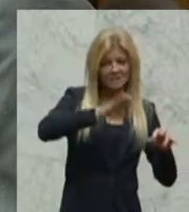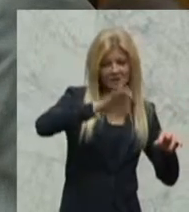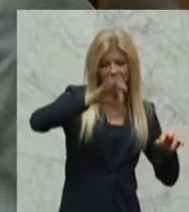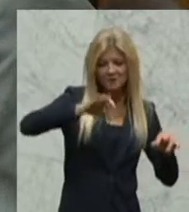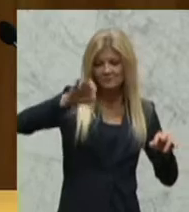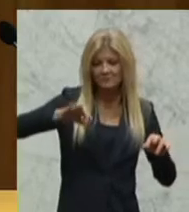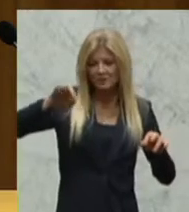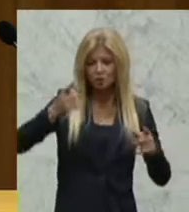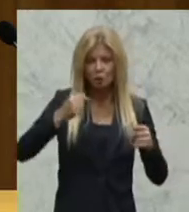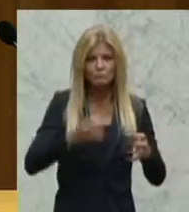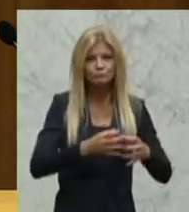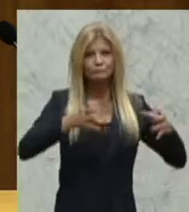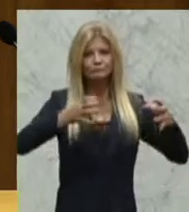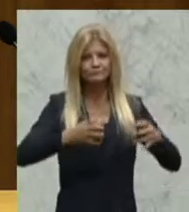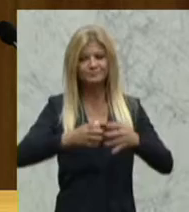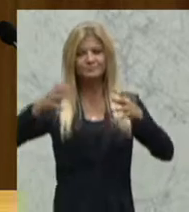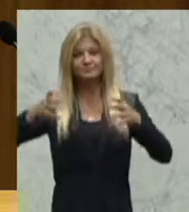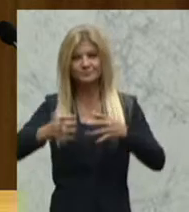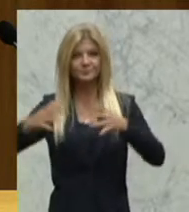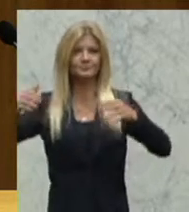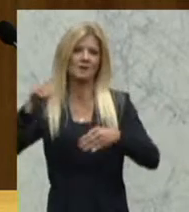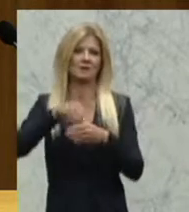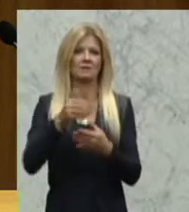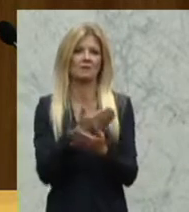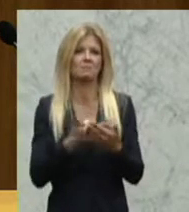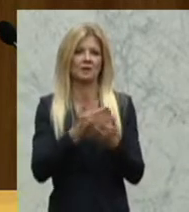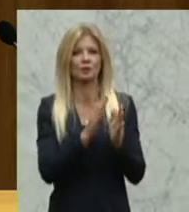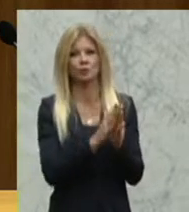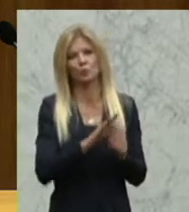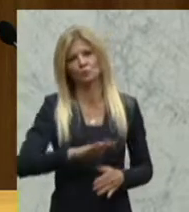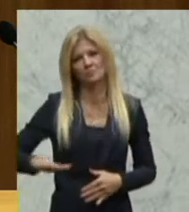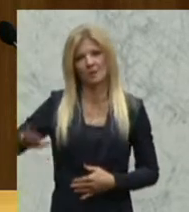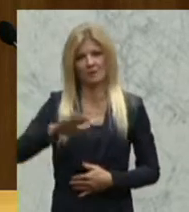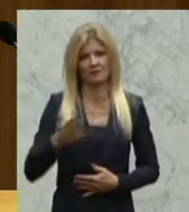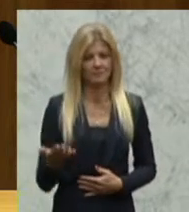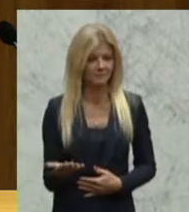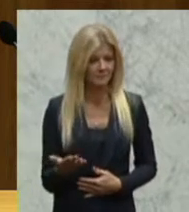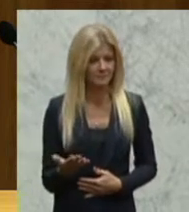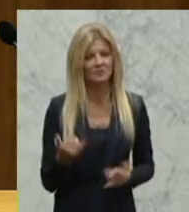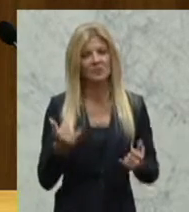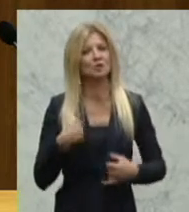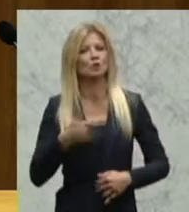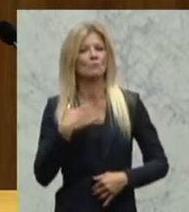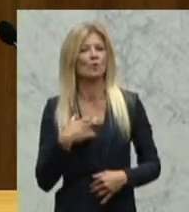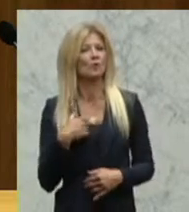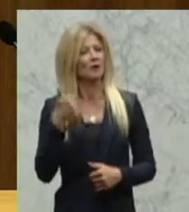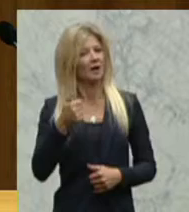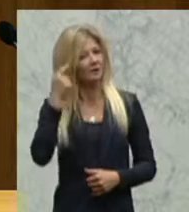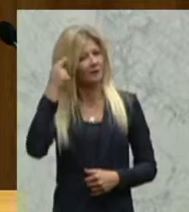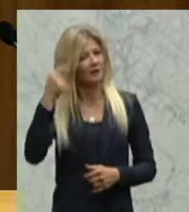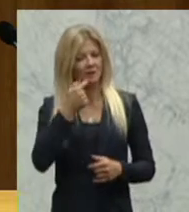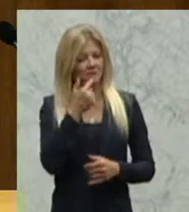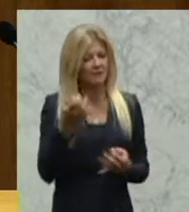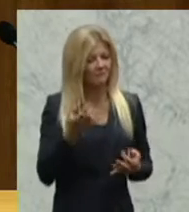entwickeln werden. Und erlauben Sie mir abschließend noch einen Gedanken. Wir erleben immer wieder in der öffentlichen Diskussion, wenn es um Bildung geht, wenn es